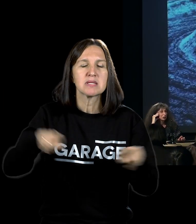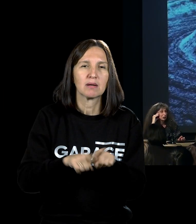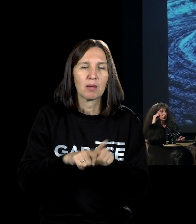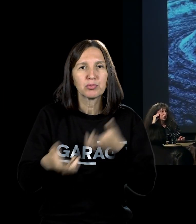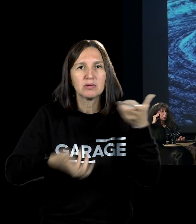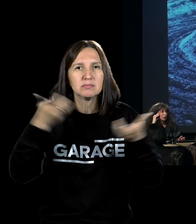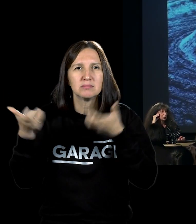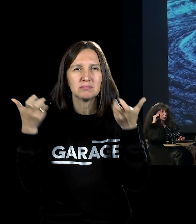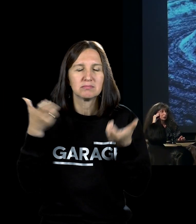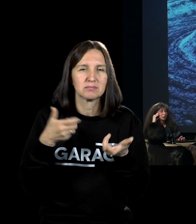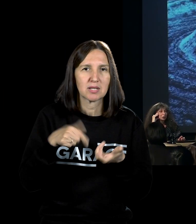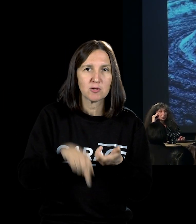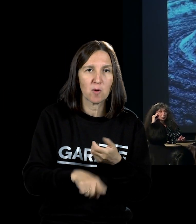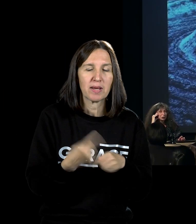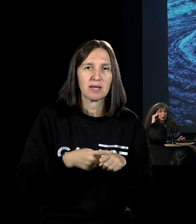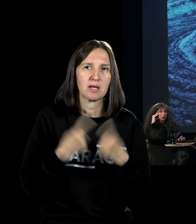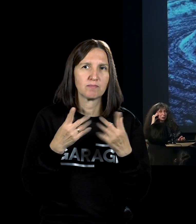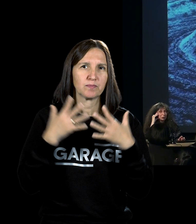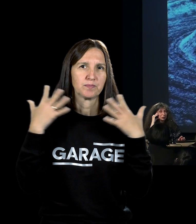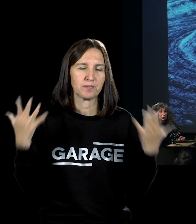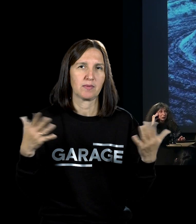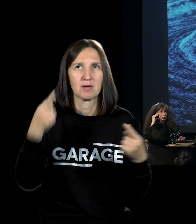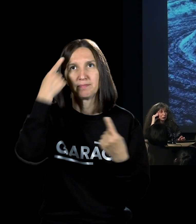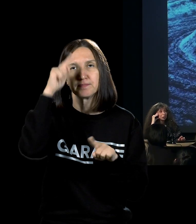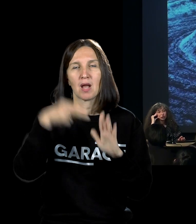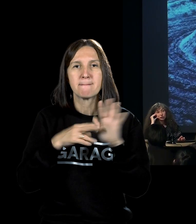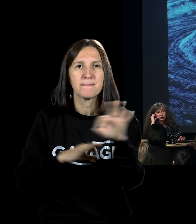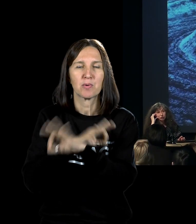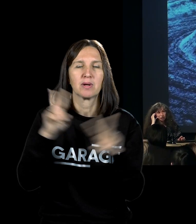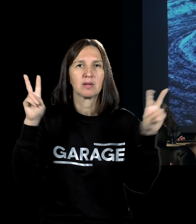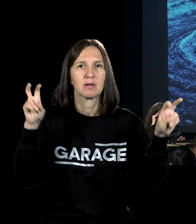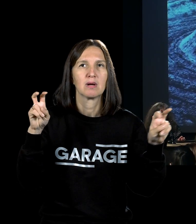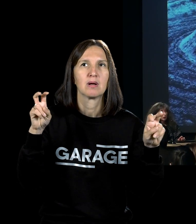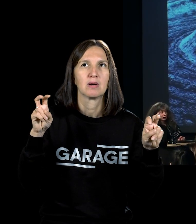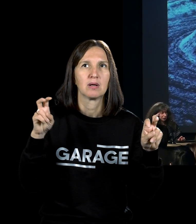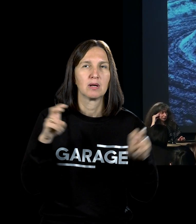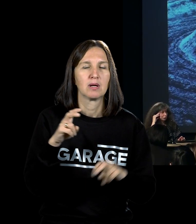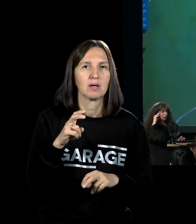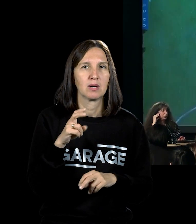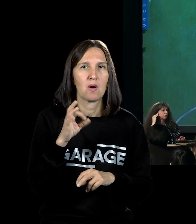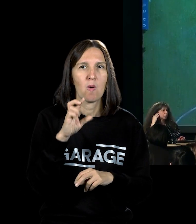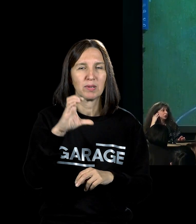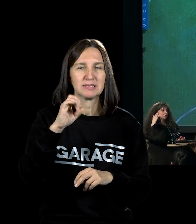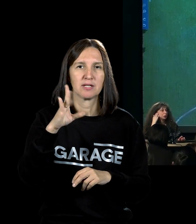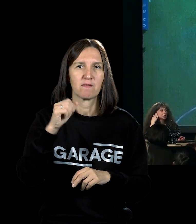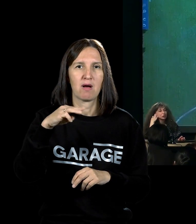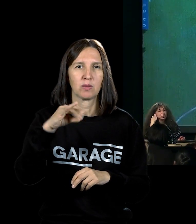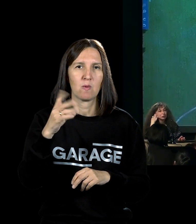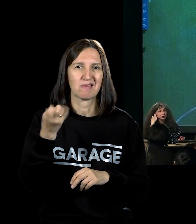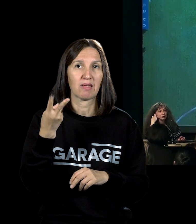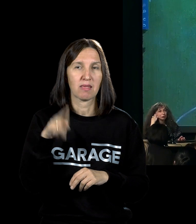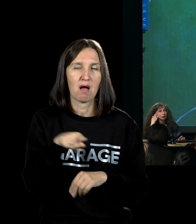Это колоссальный проект обсерватории, который сначала придумывает, который он делает в Нидерландах, и который